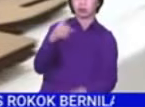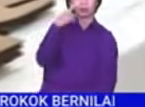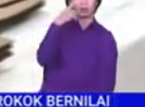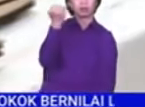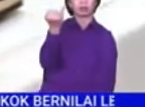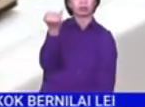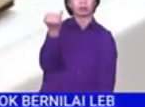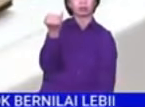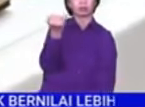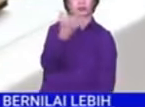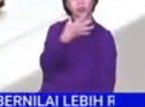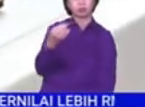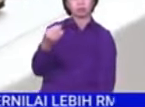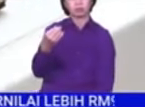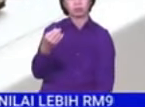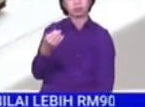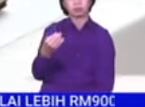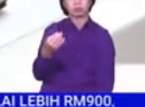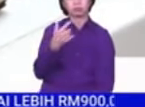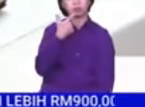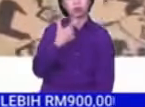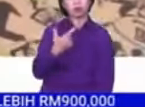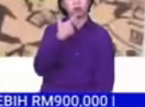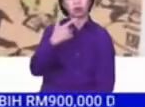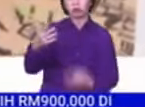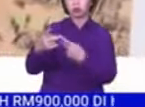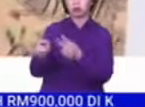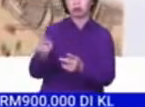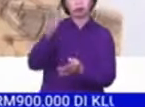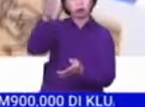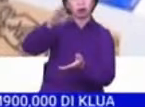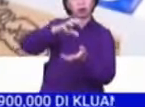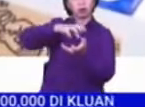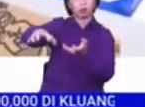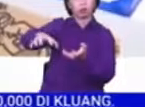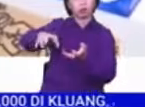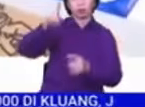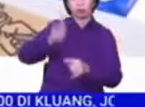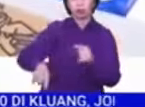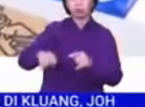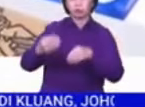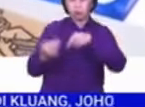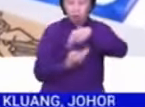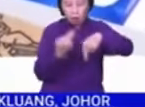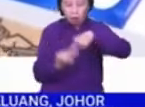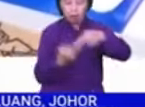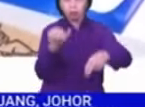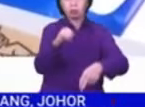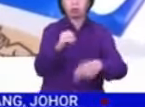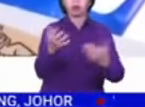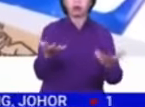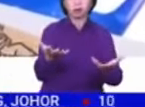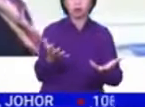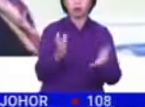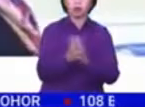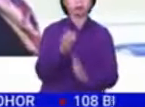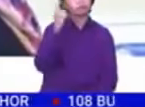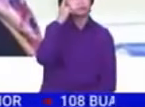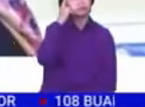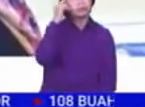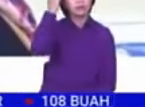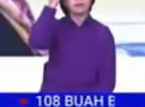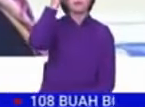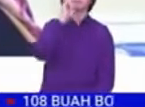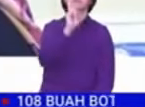dan lama-kelamaan kotak Suaka rusak dan tak dapat kita smule muda itu kami